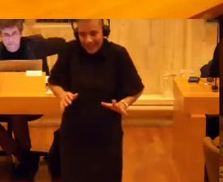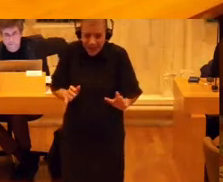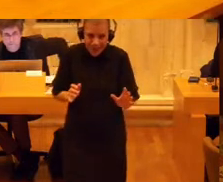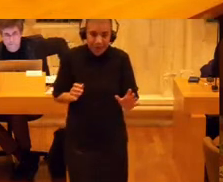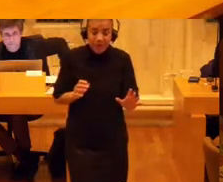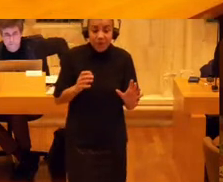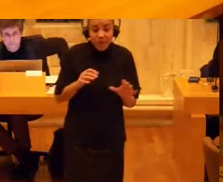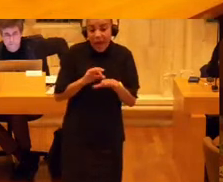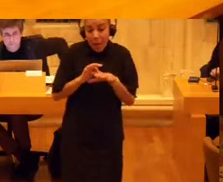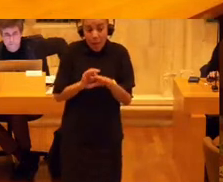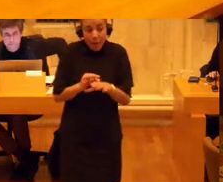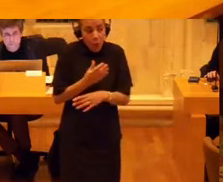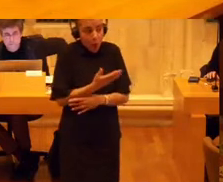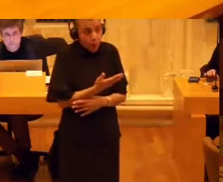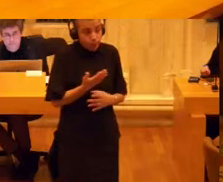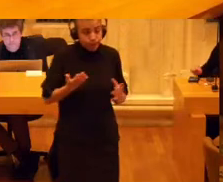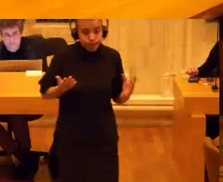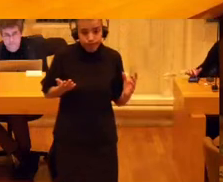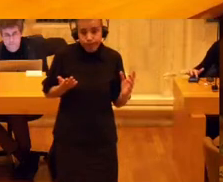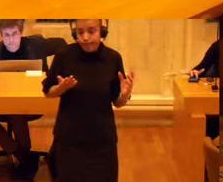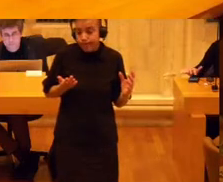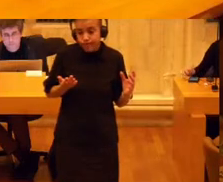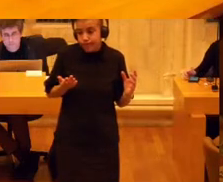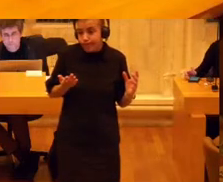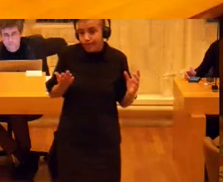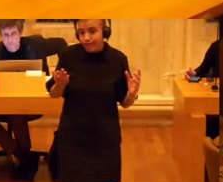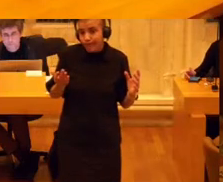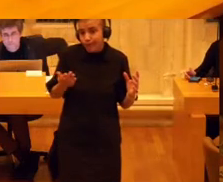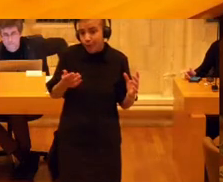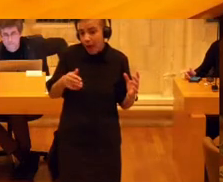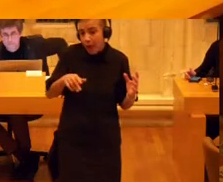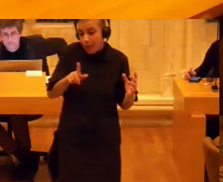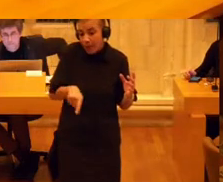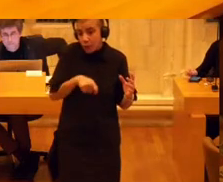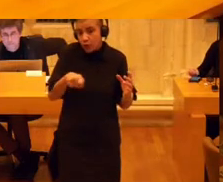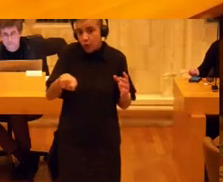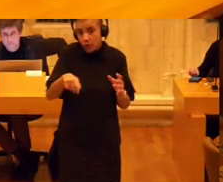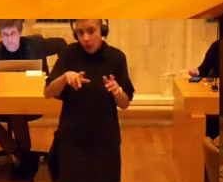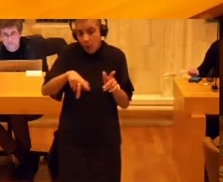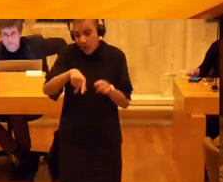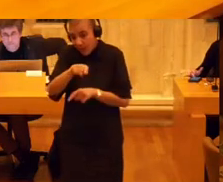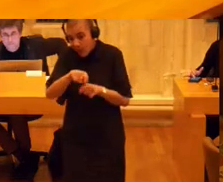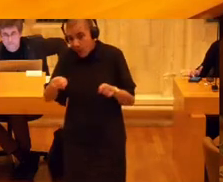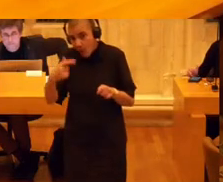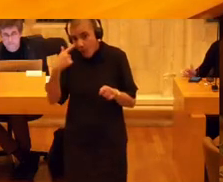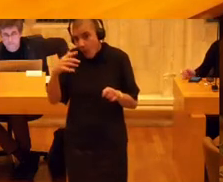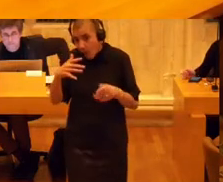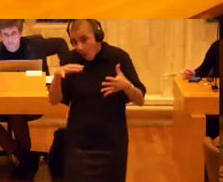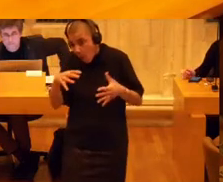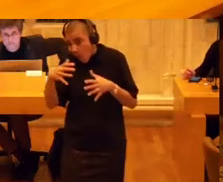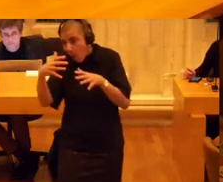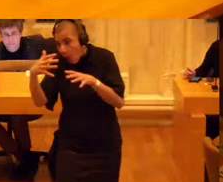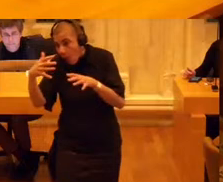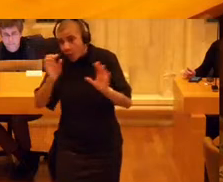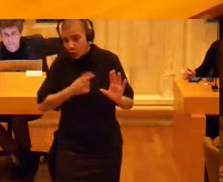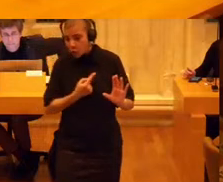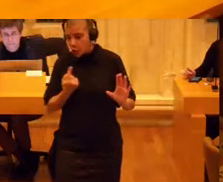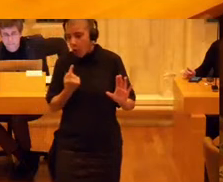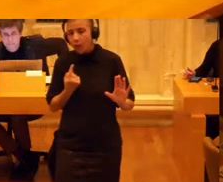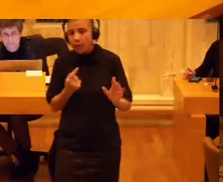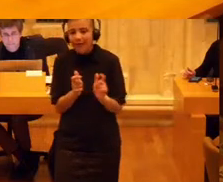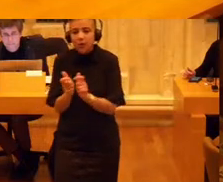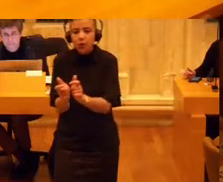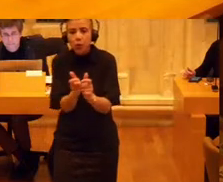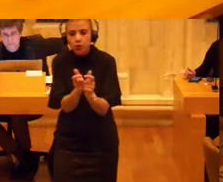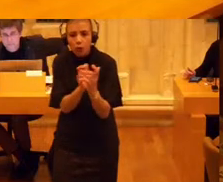être évalué comme on le fait sur chacun de nos dispositifs avec l'ensemble des structures, hein, puisque je les rencontre régulièrement dans un format